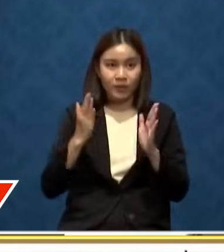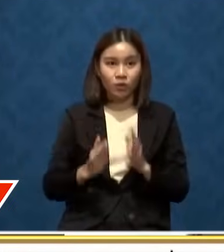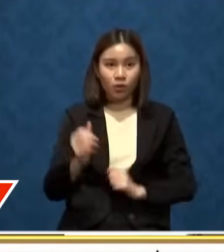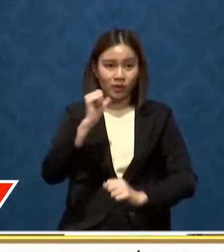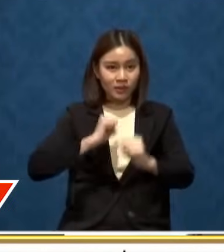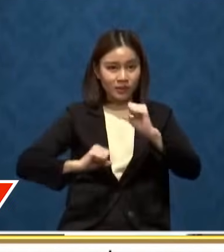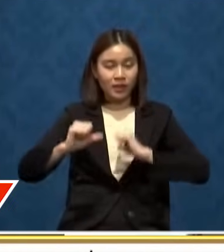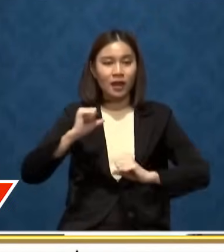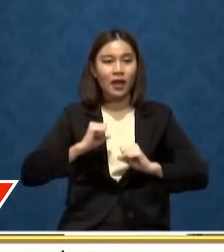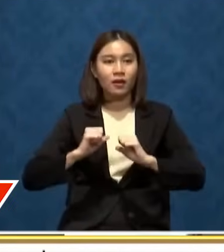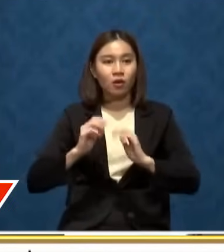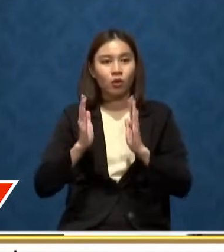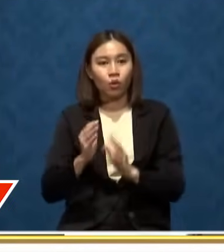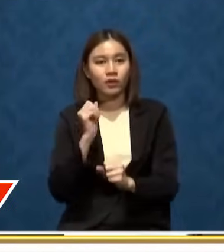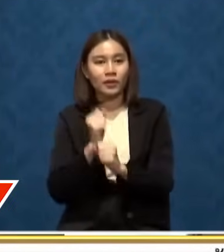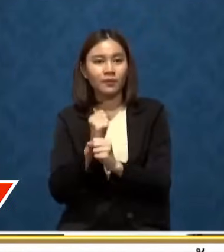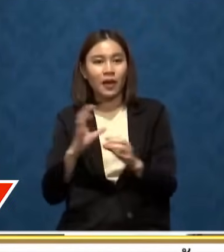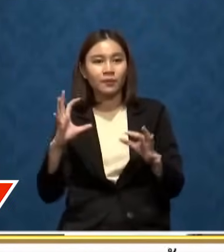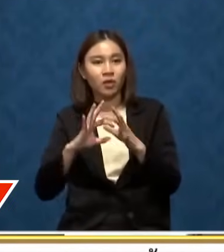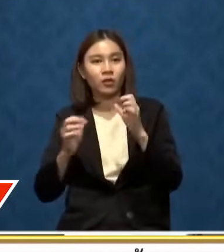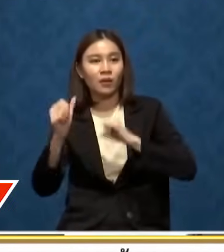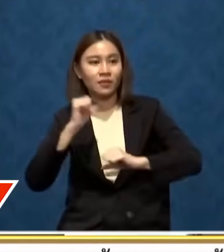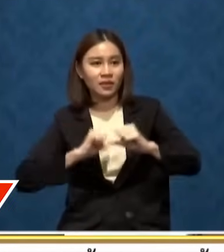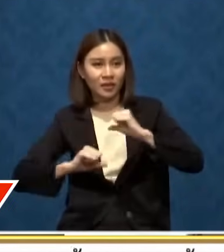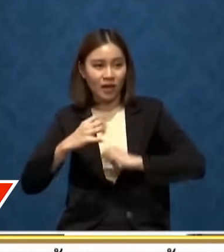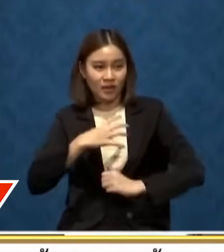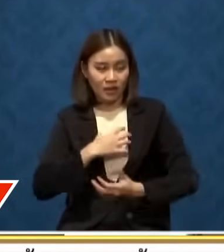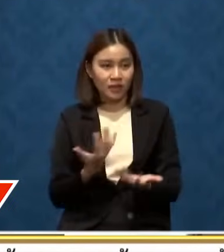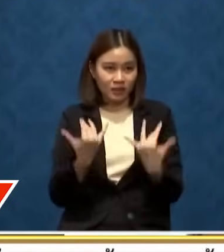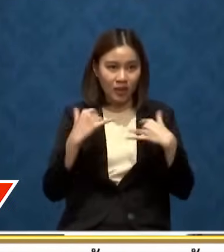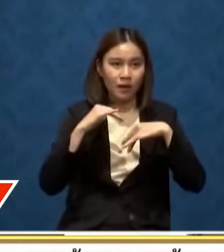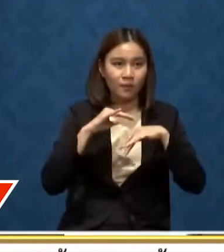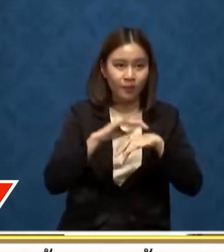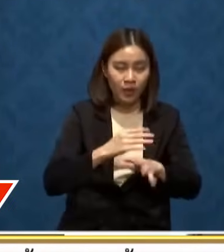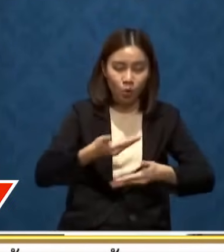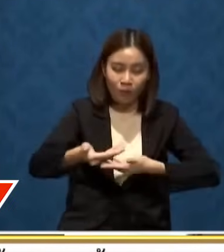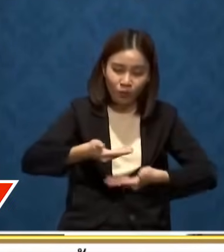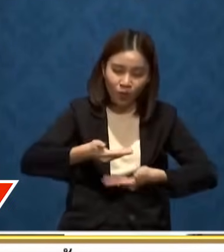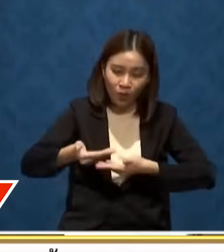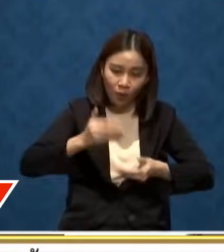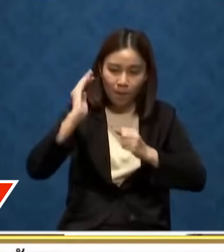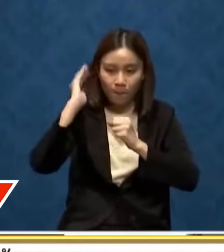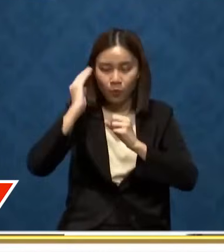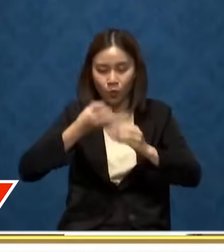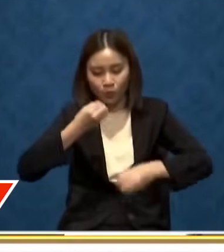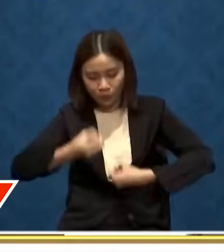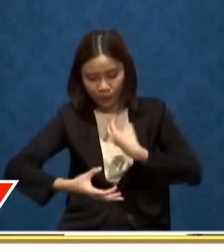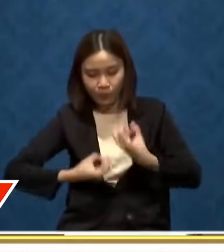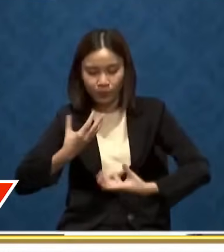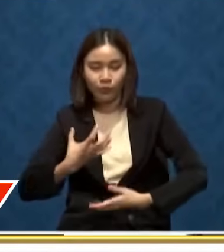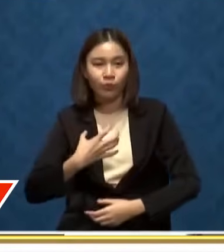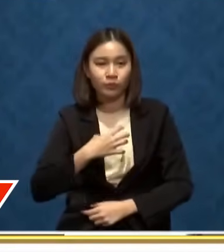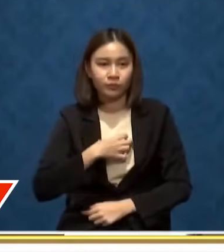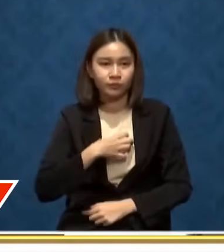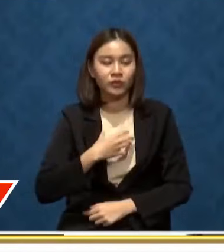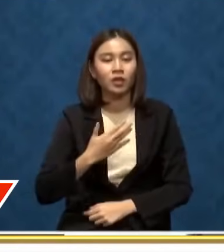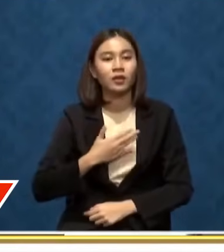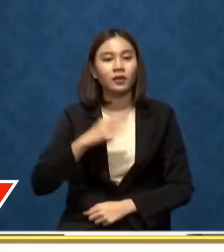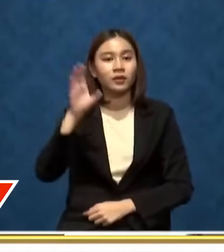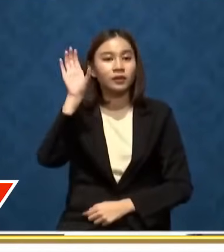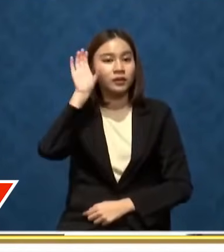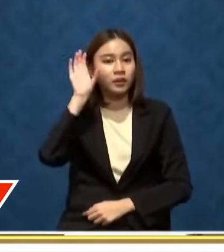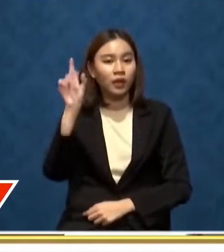งเรามีคนที่ทำงานวงการบันเทิงที่อยากจะไปร่วมงานเสวนาและร่วมให้ความคิดเห็นดังกล่าวท่านเชื่อว่